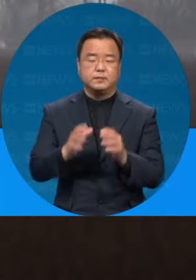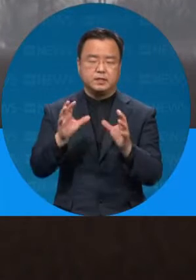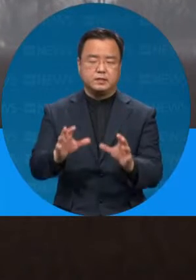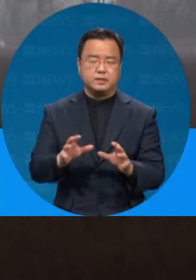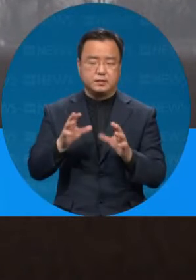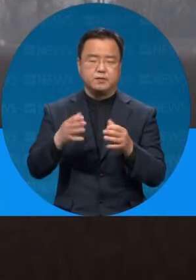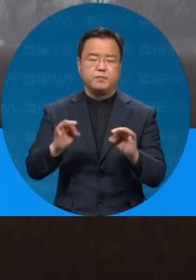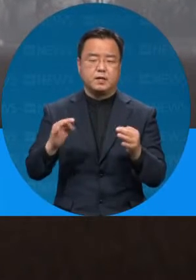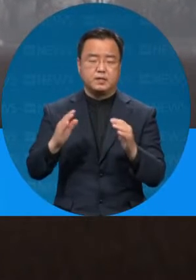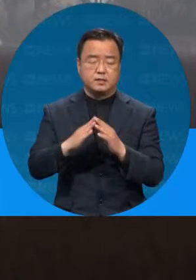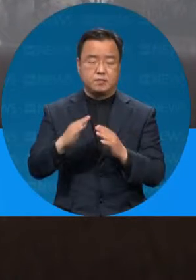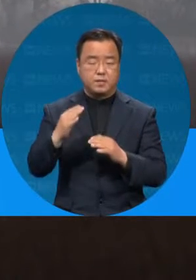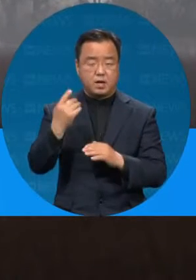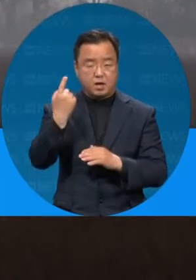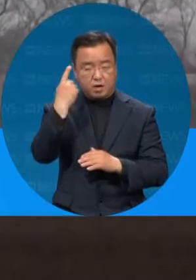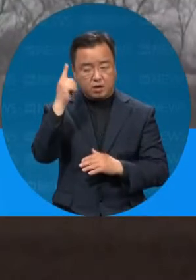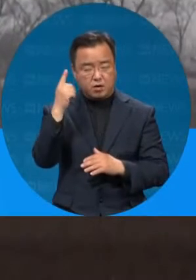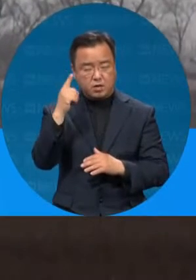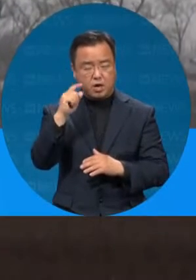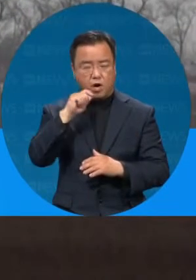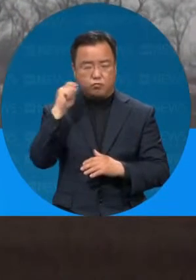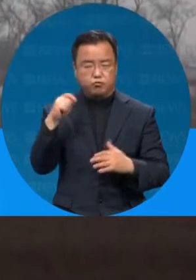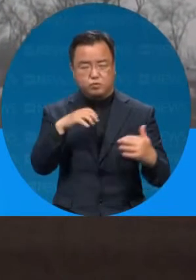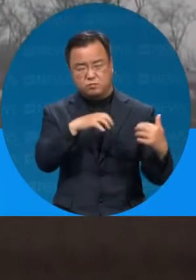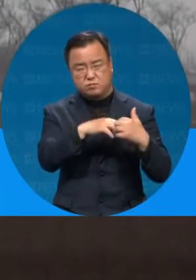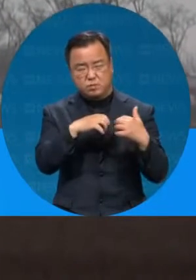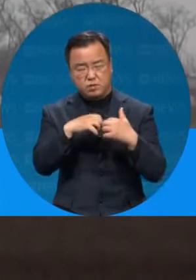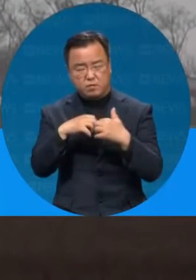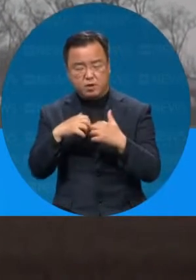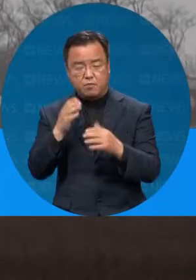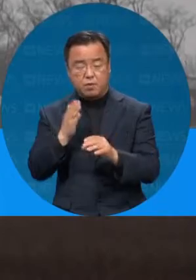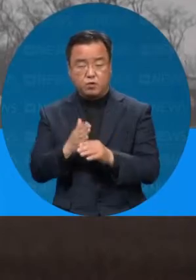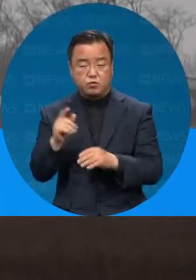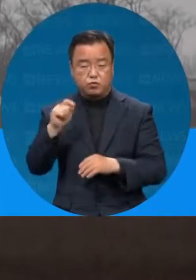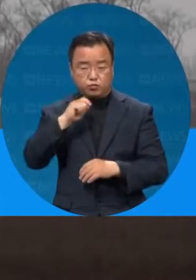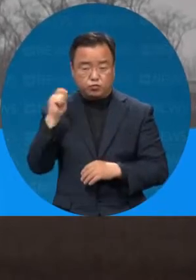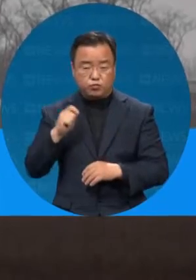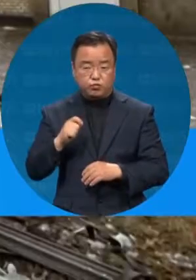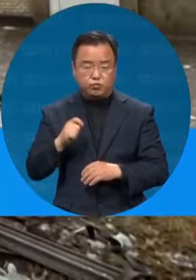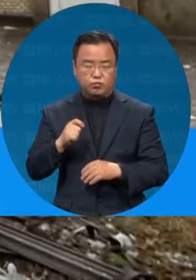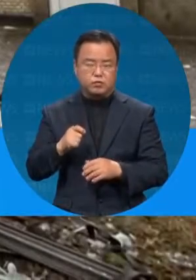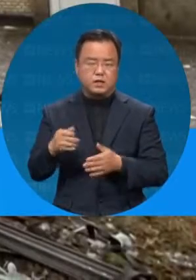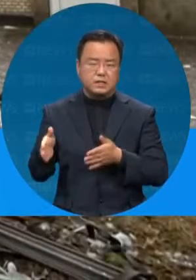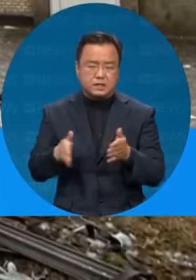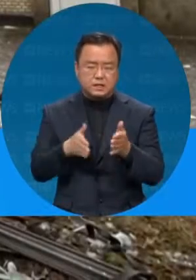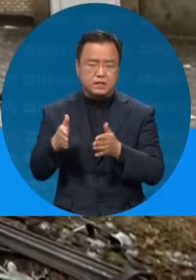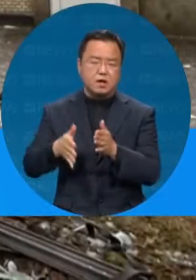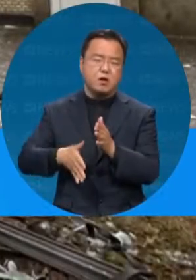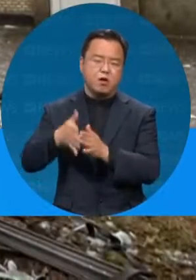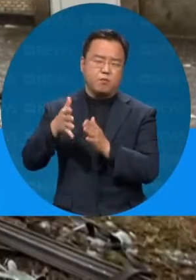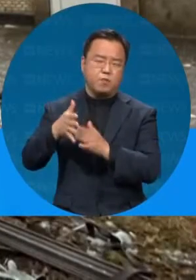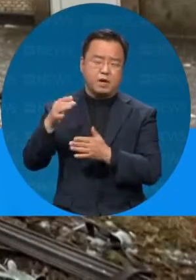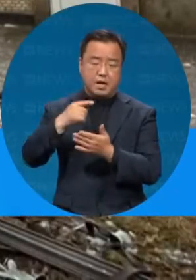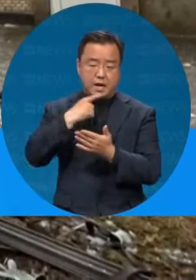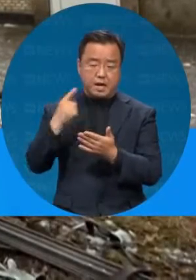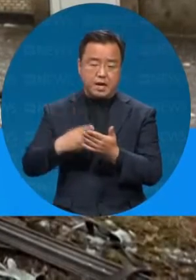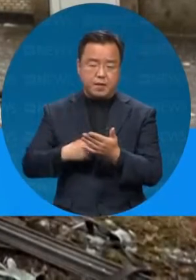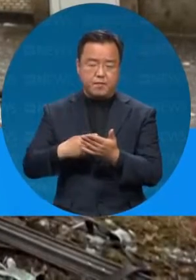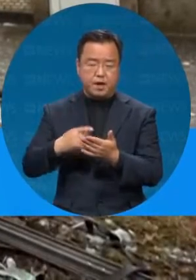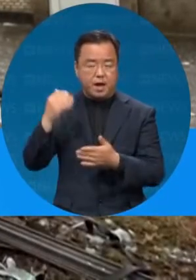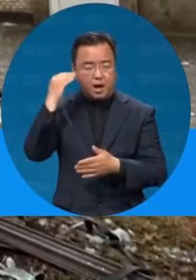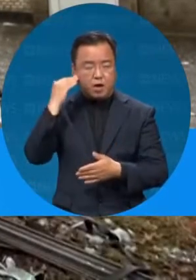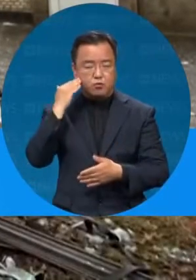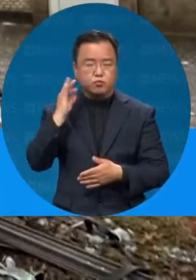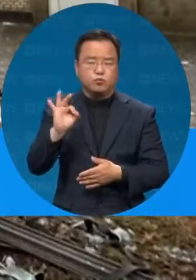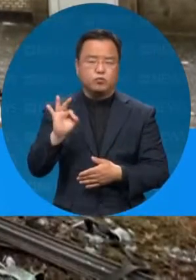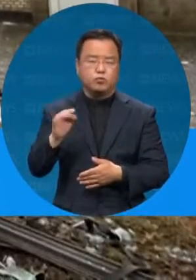세계은행은 러시아의 침공으로 우크라이나가 기관시설과 건물 등에 입은 물리적인 피해가 약 600억 달러, 우리 돈으로 74조